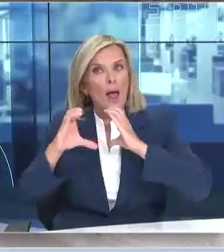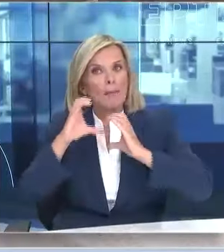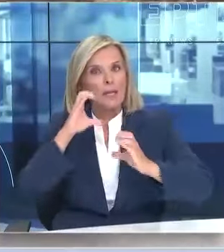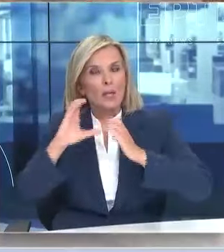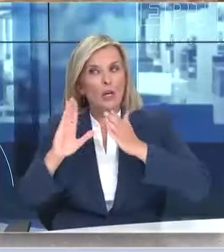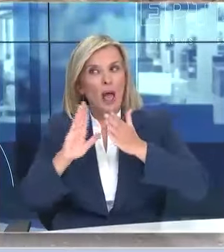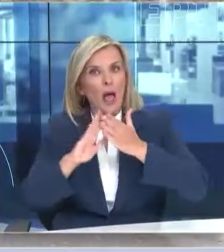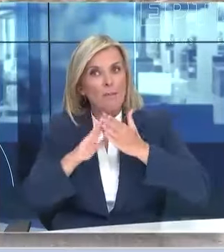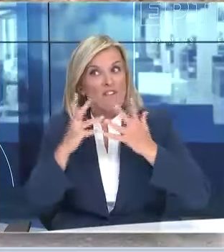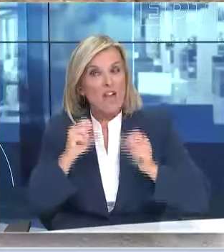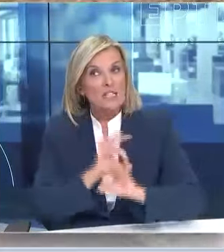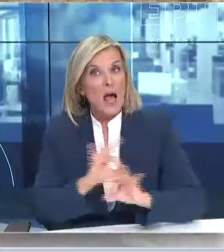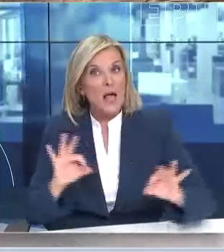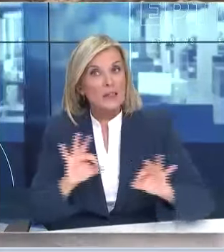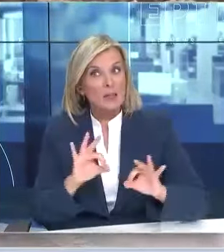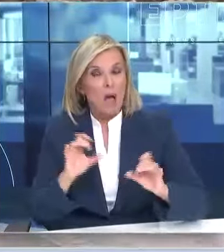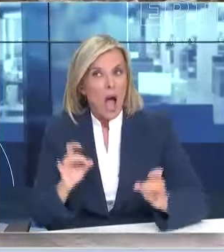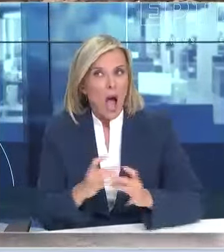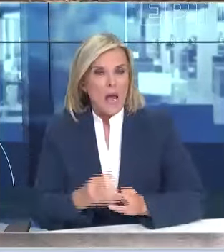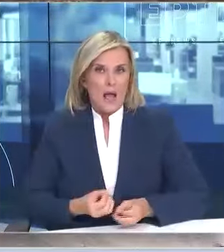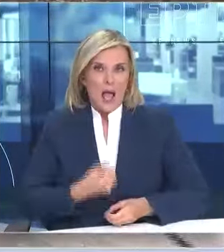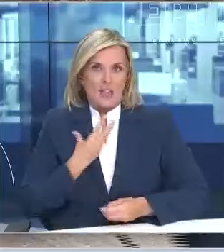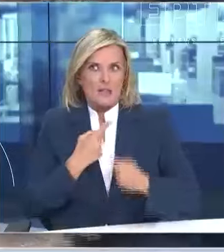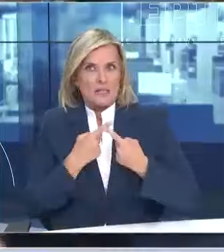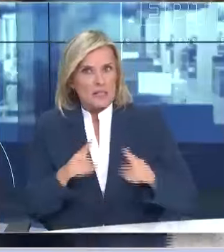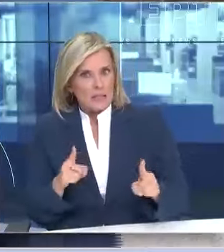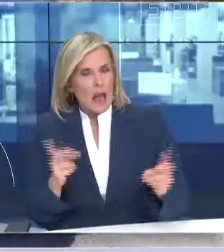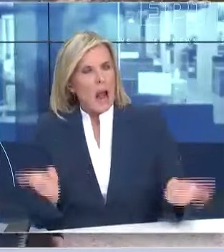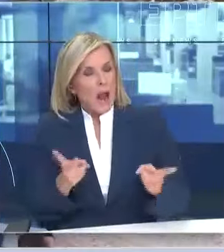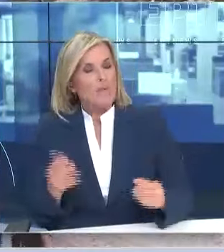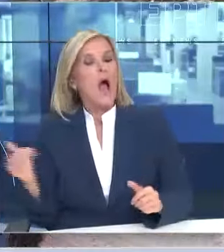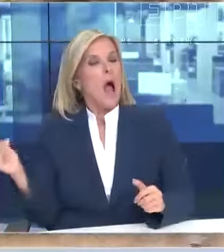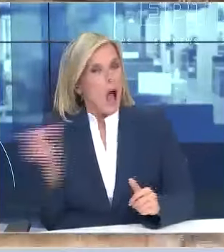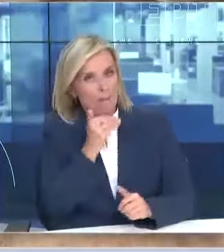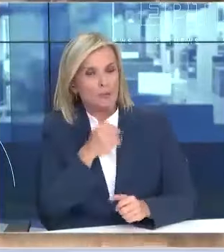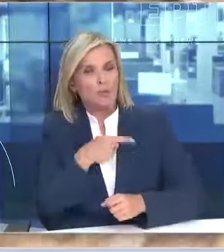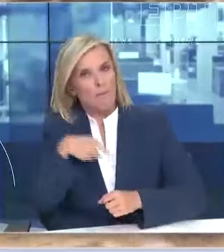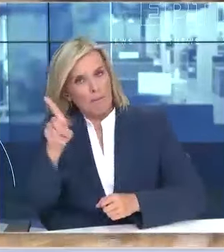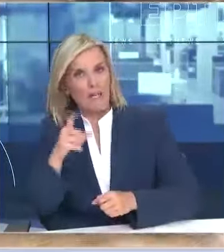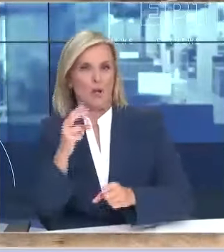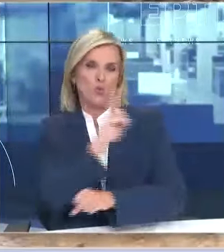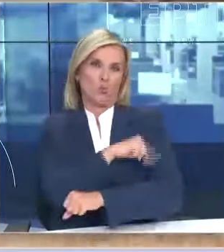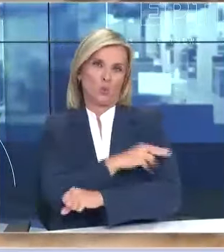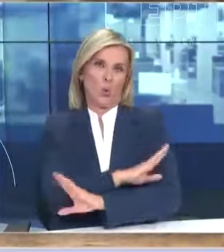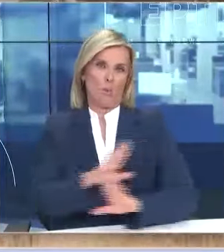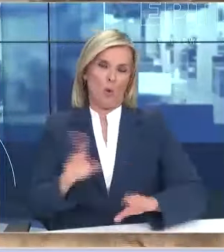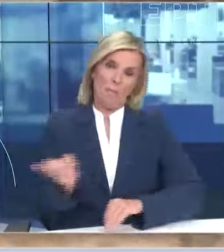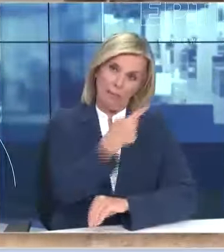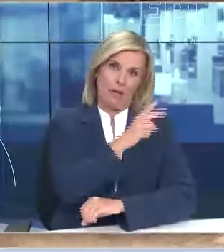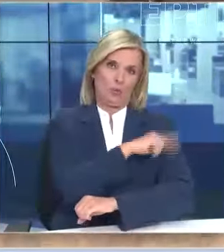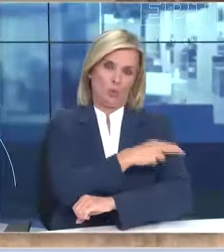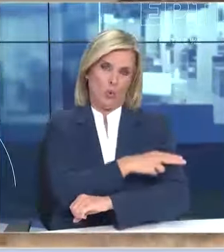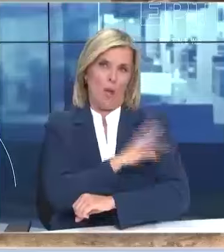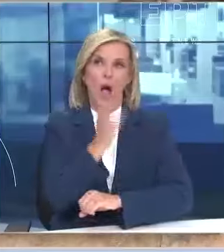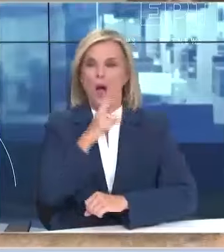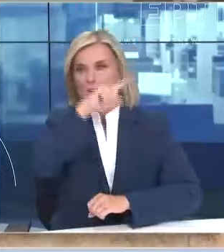αντιμετωπίσουν οποιοδήποτε πρόβλημα νωρίς, νιώσουν κάποιο είδους πρόβλημα. Δυσφορία. Αν νιώσουν μια δυσφορία, κάπως